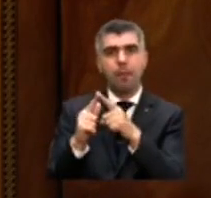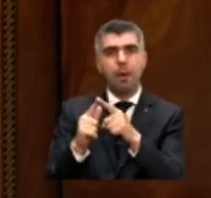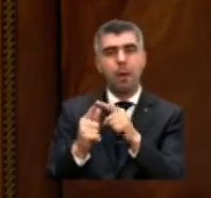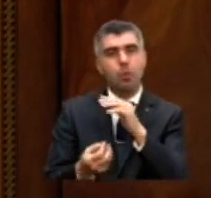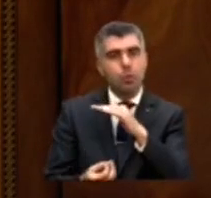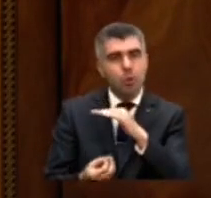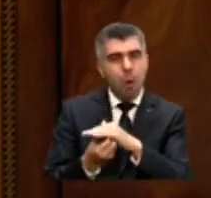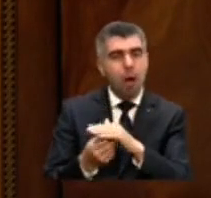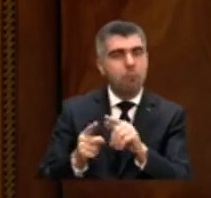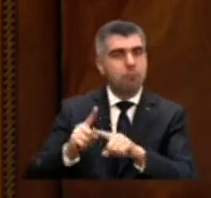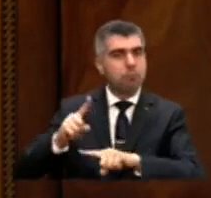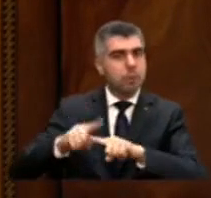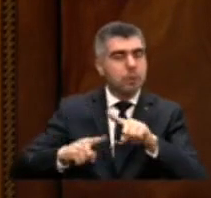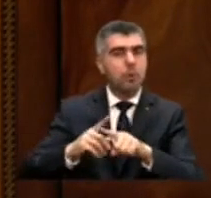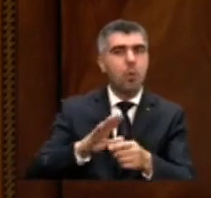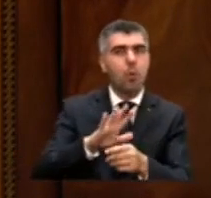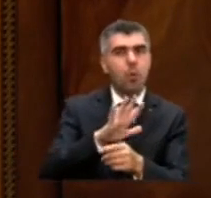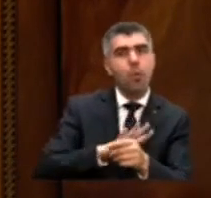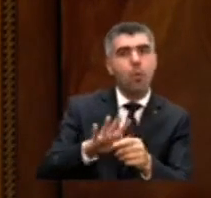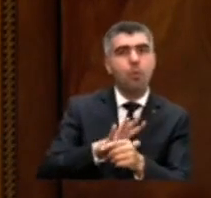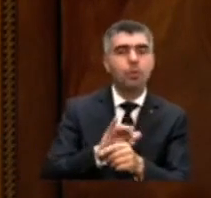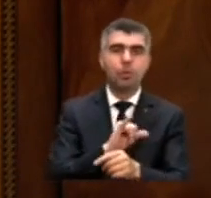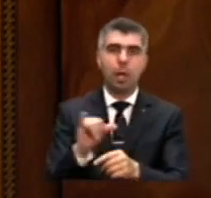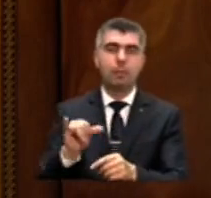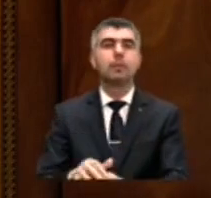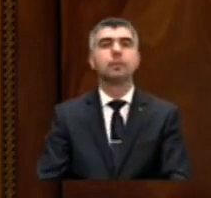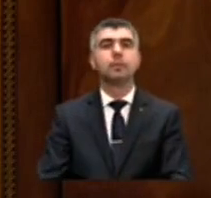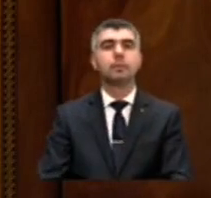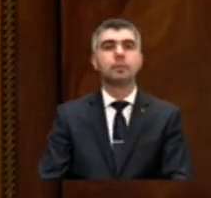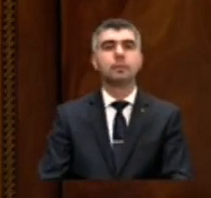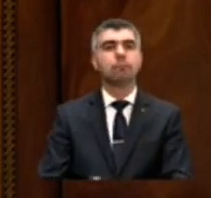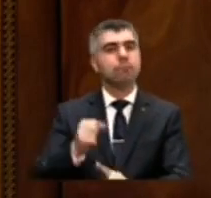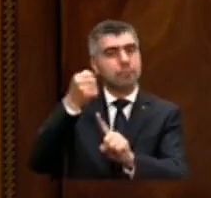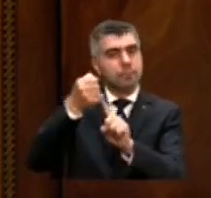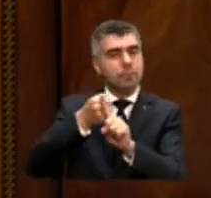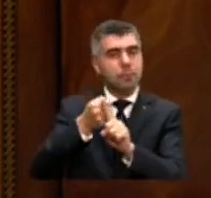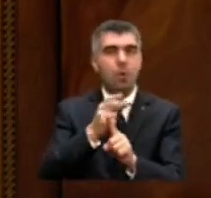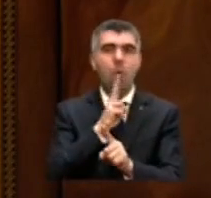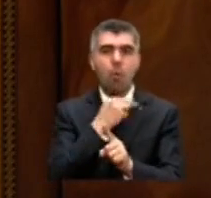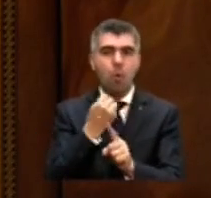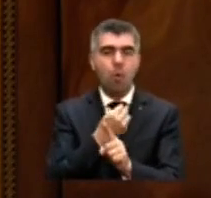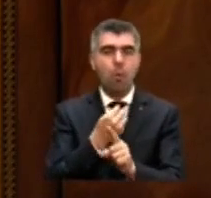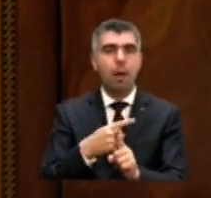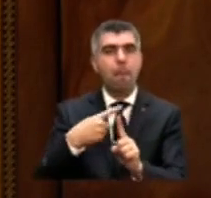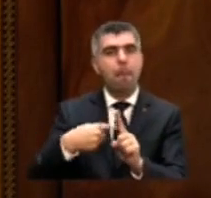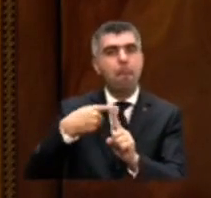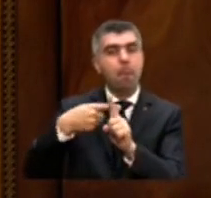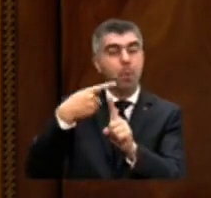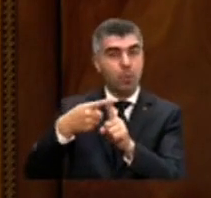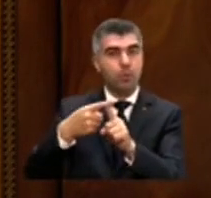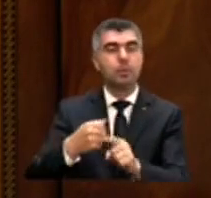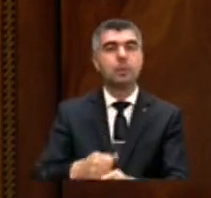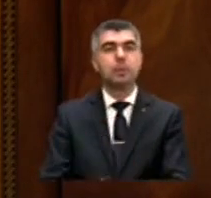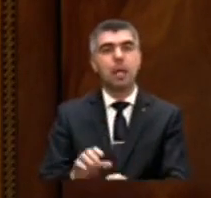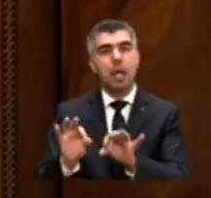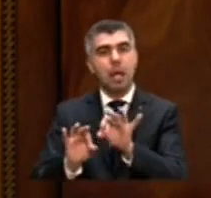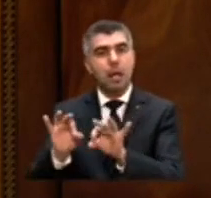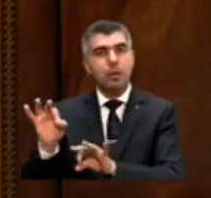الرشوة المحسوبية والزبونية. وستعمل الحكومة كذلك على سن إجراءات ملموسة